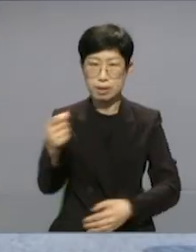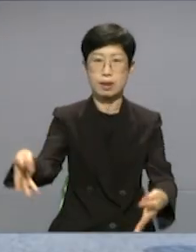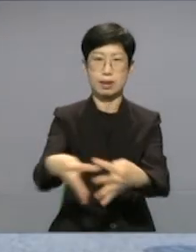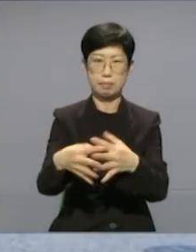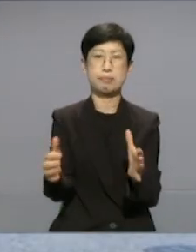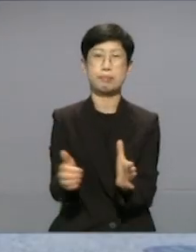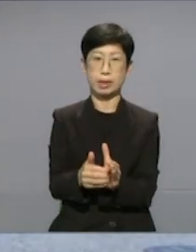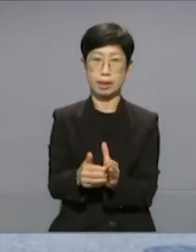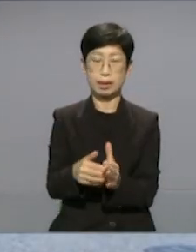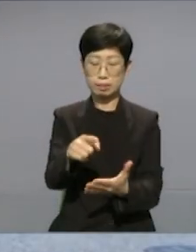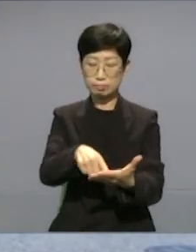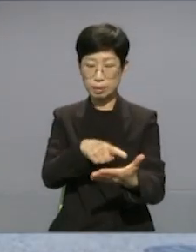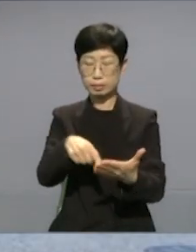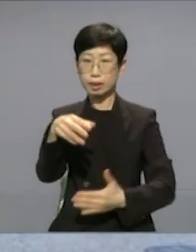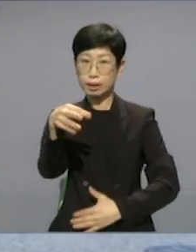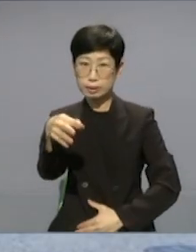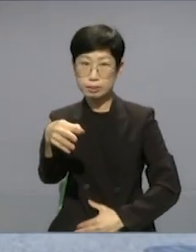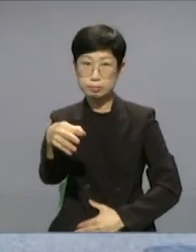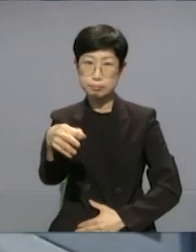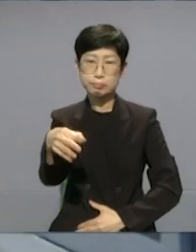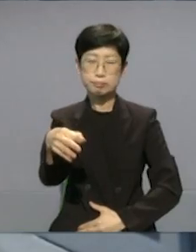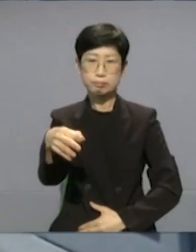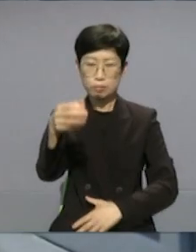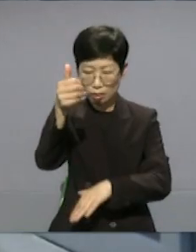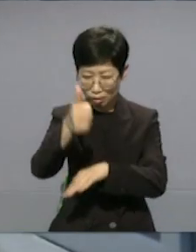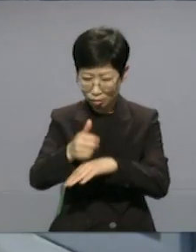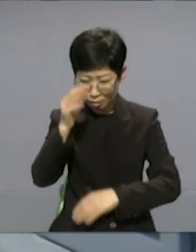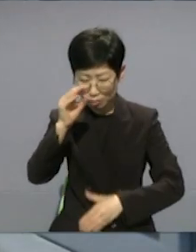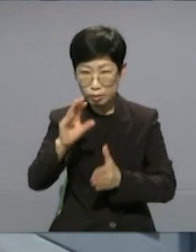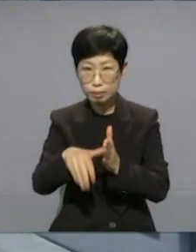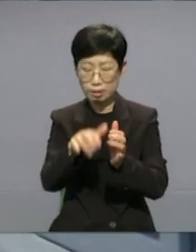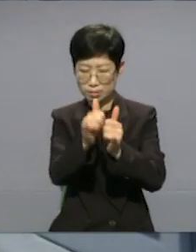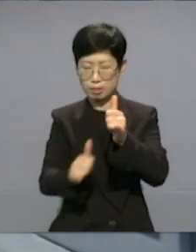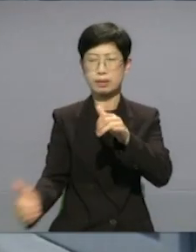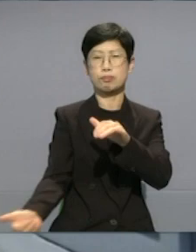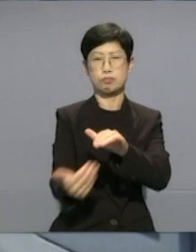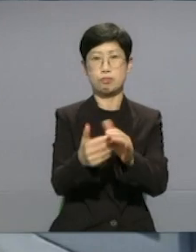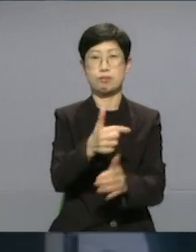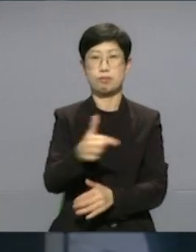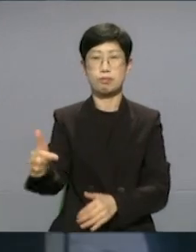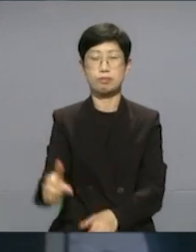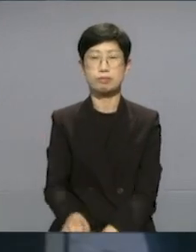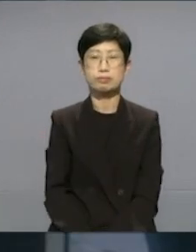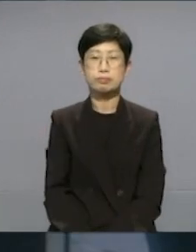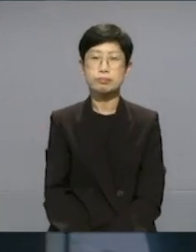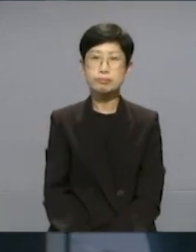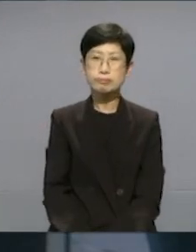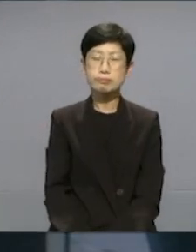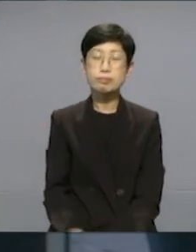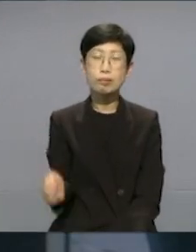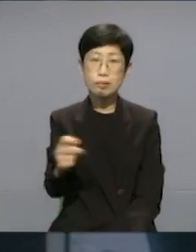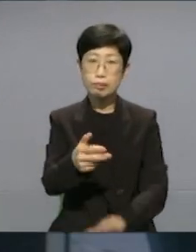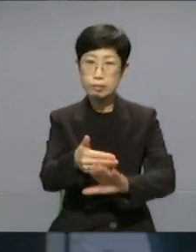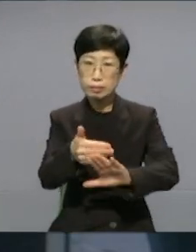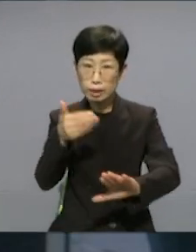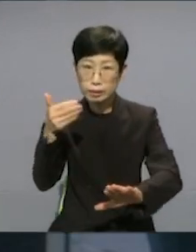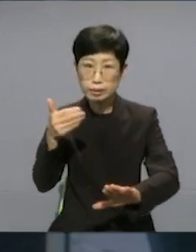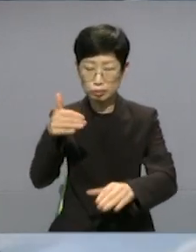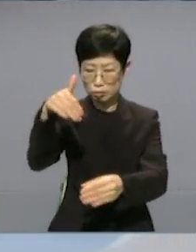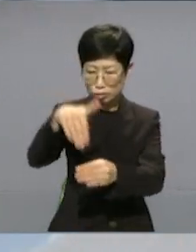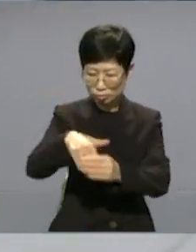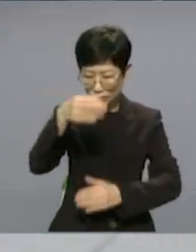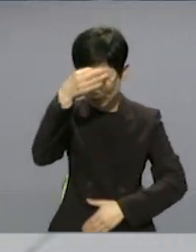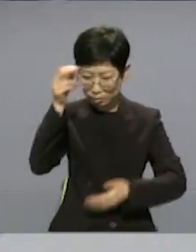이렇게 합의한 배상금만으로도 명예훼손으로는 사상 최대를 기록했습니다. 폭스뉴스는 또 다른 투표 기술